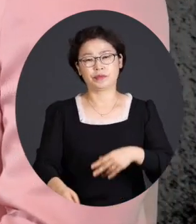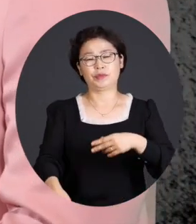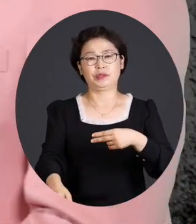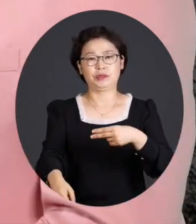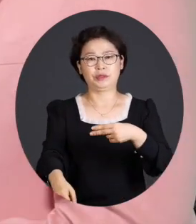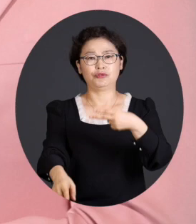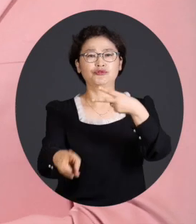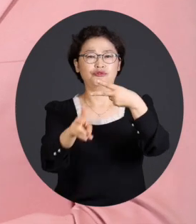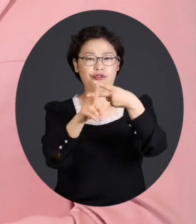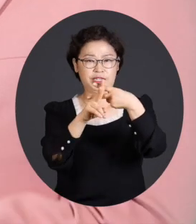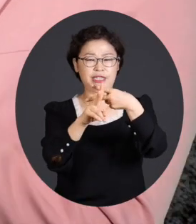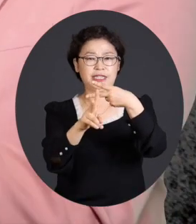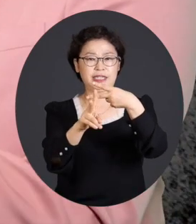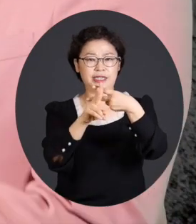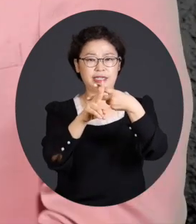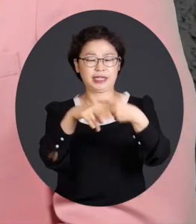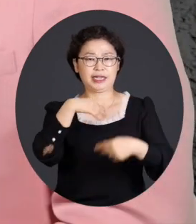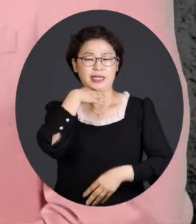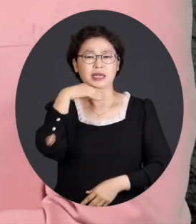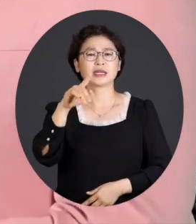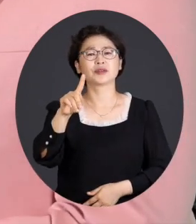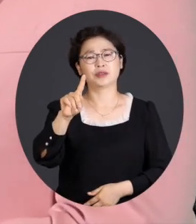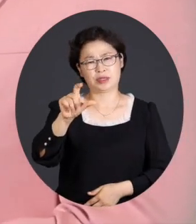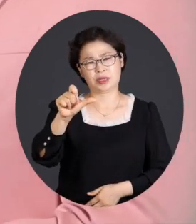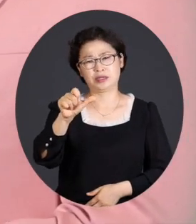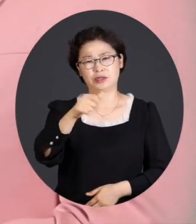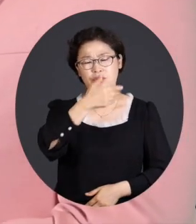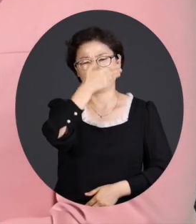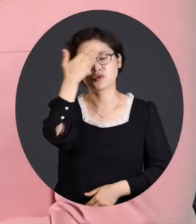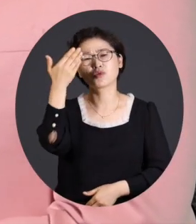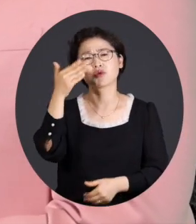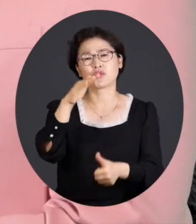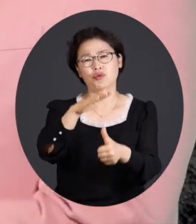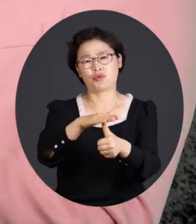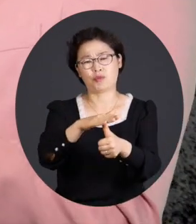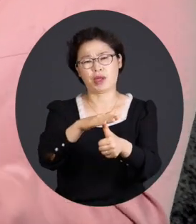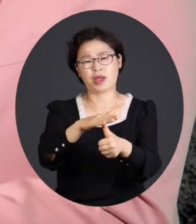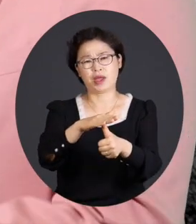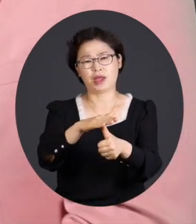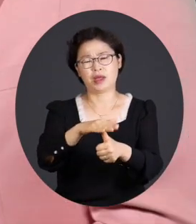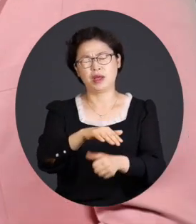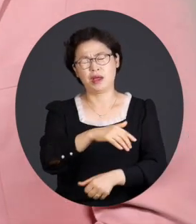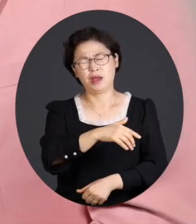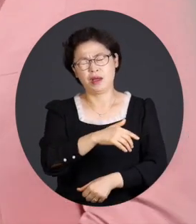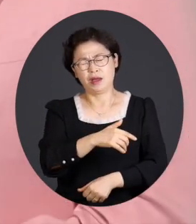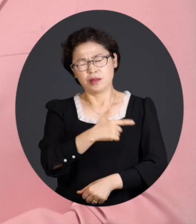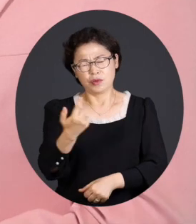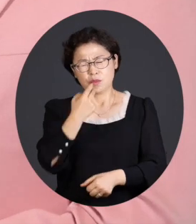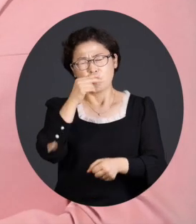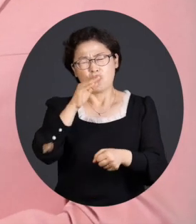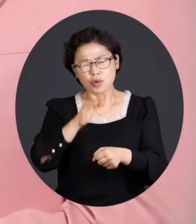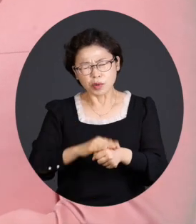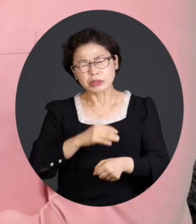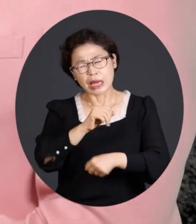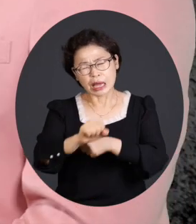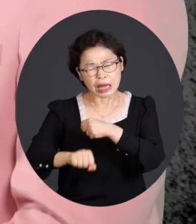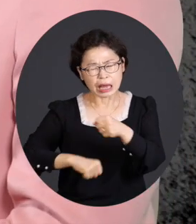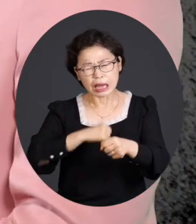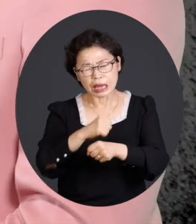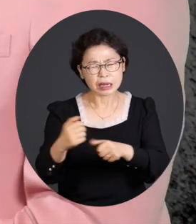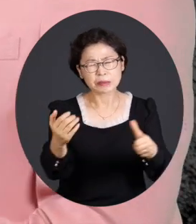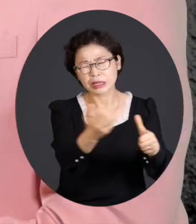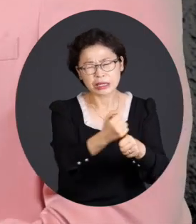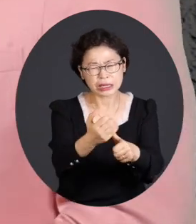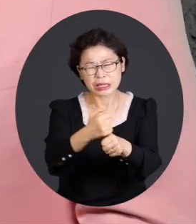중학교 2학년, 15살 소년이었습니다. 이 얼마나 무차별한 검거 작전이었는지 이